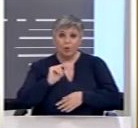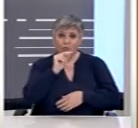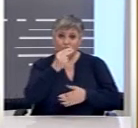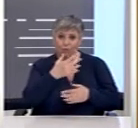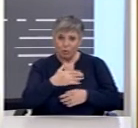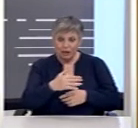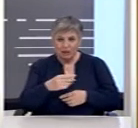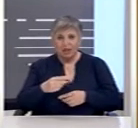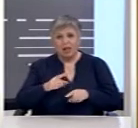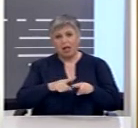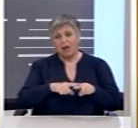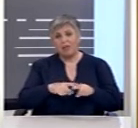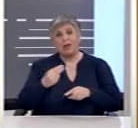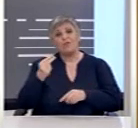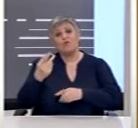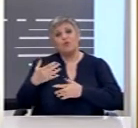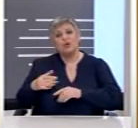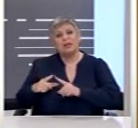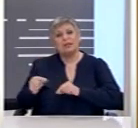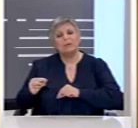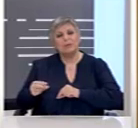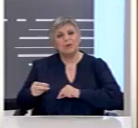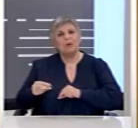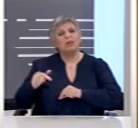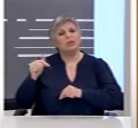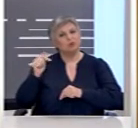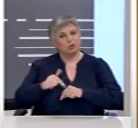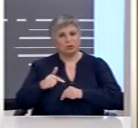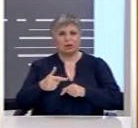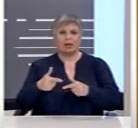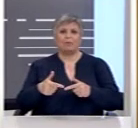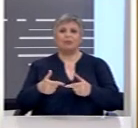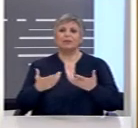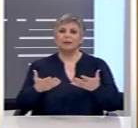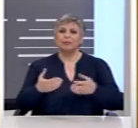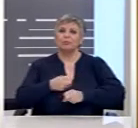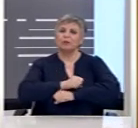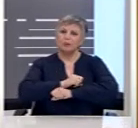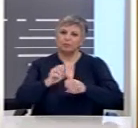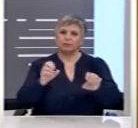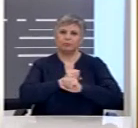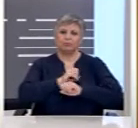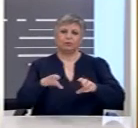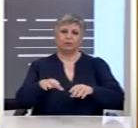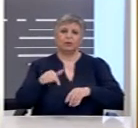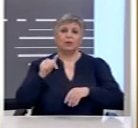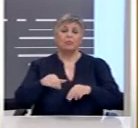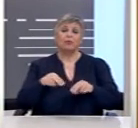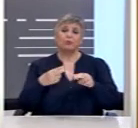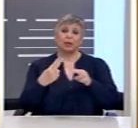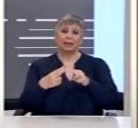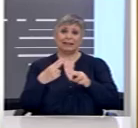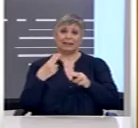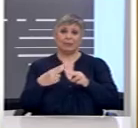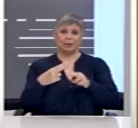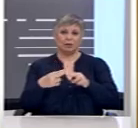τους επόμενους μήνες, η οποία θα ανοίξει και στο ευρύτερο κοινό, δημόσια δηλαδή, μια πολύτιμη